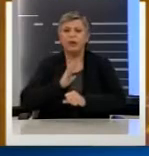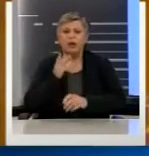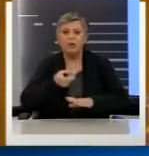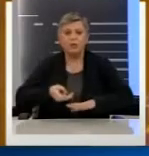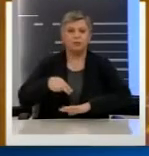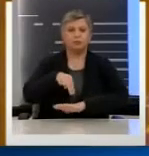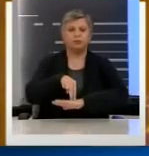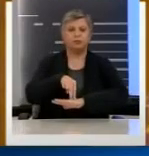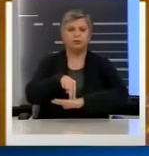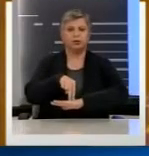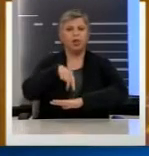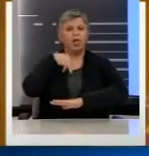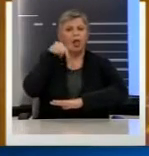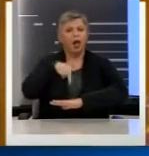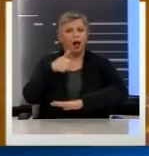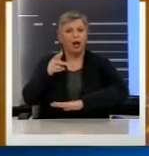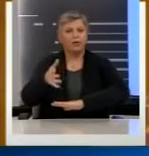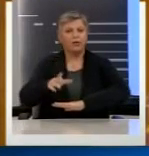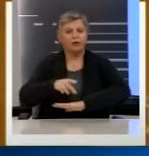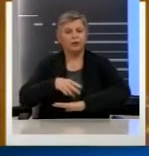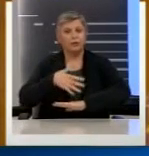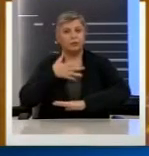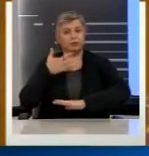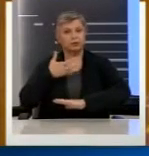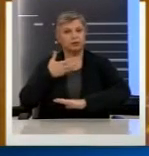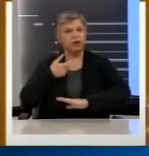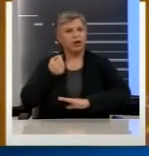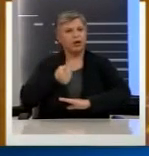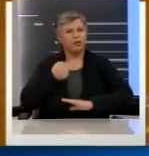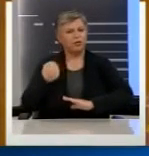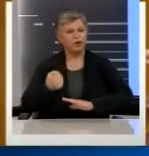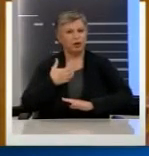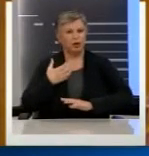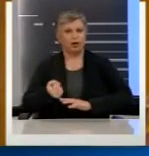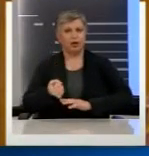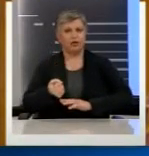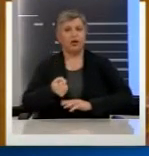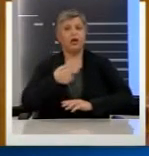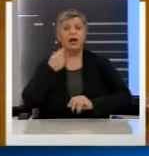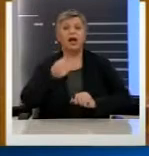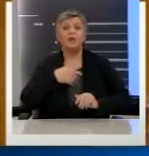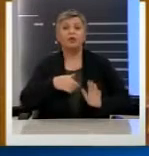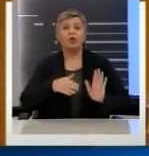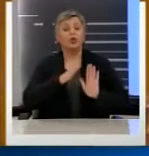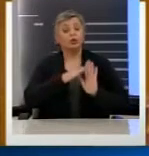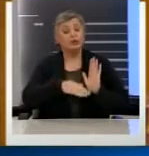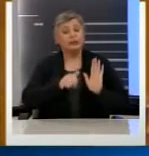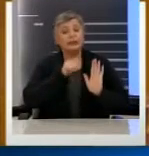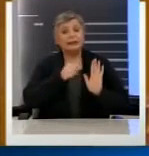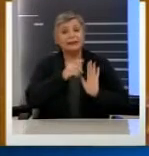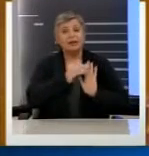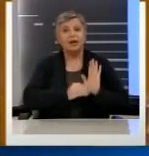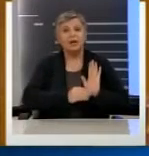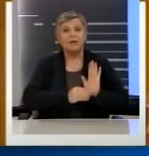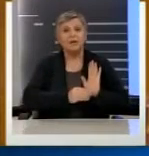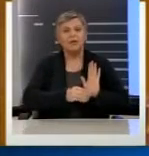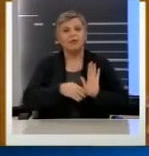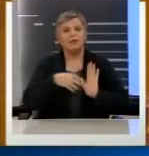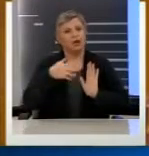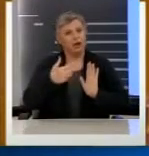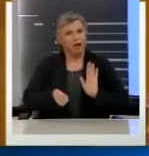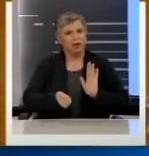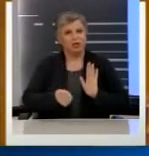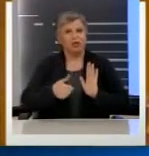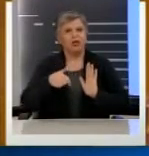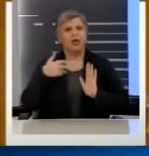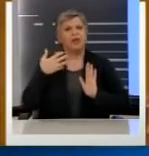να υπάρχουν, έτσι ώστε και κατά το Σύνταγμα και κατά τις απόψεις του καθέναν μας να λειτουργεί και η Ορθόδοξη και